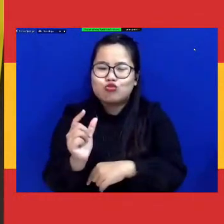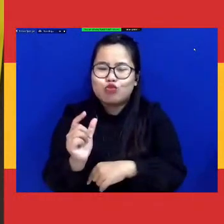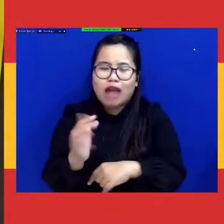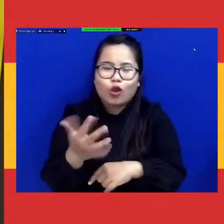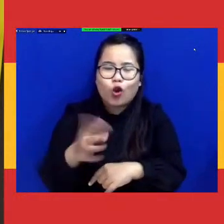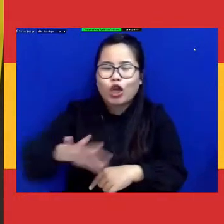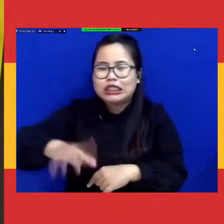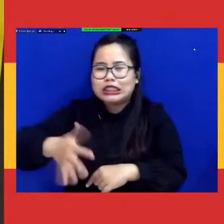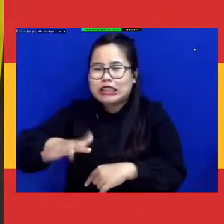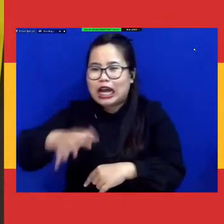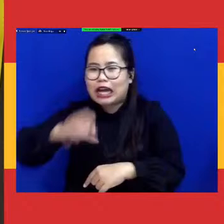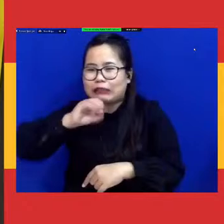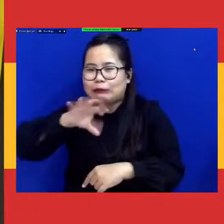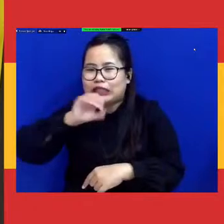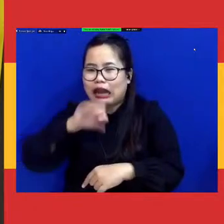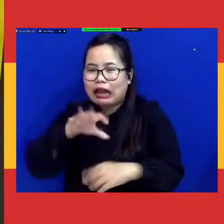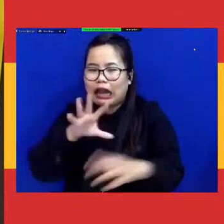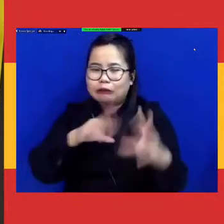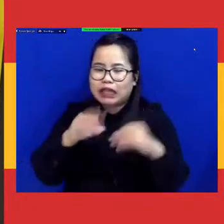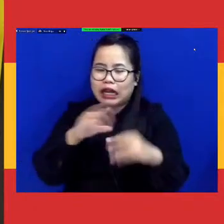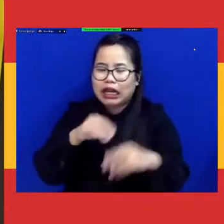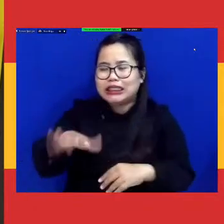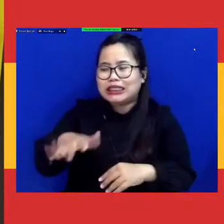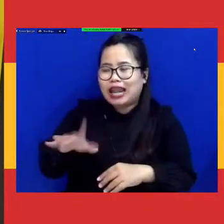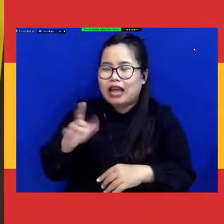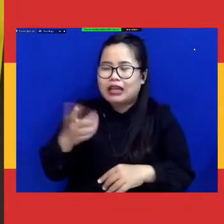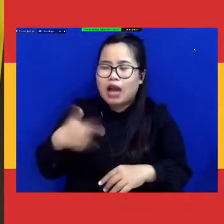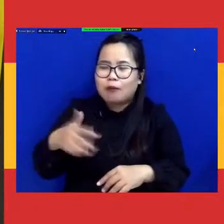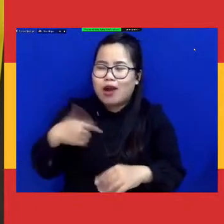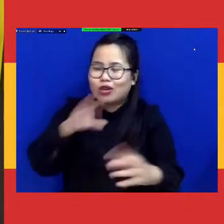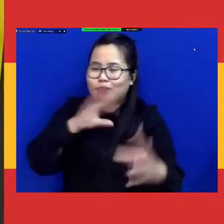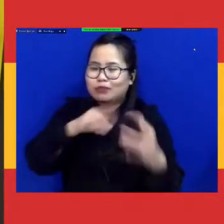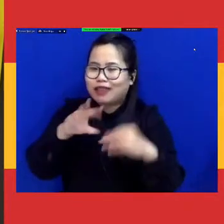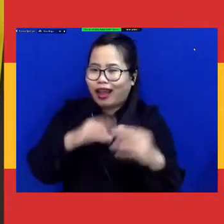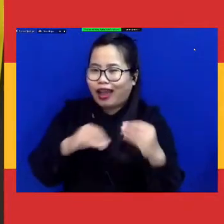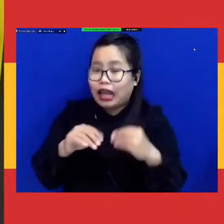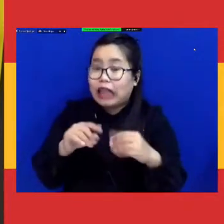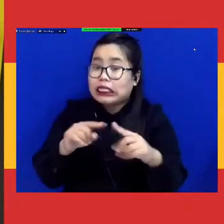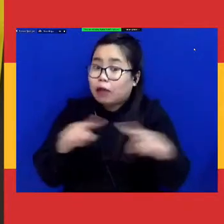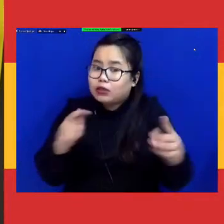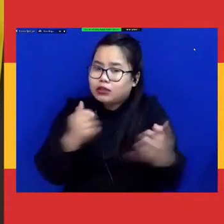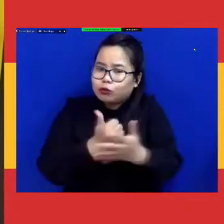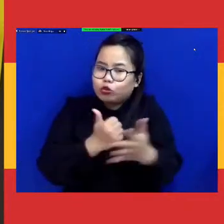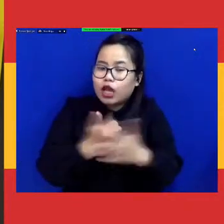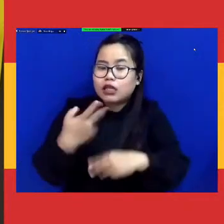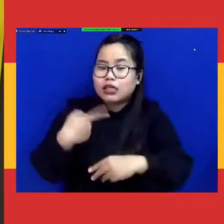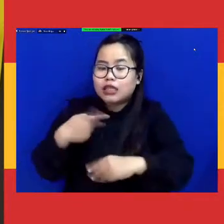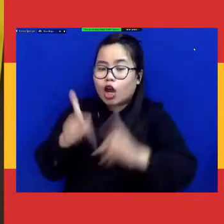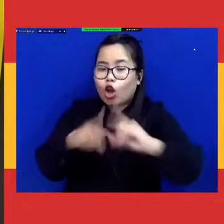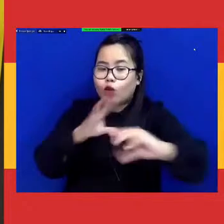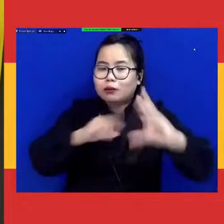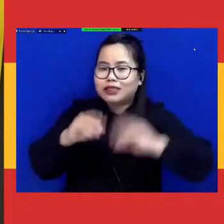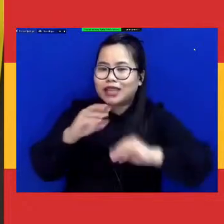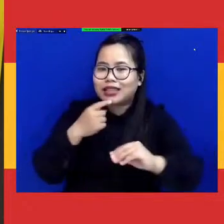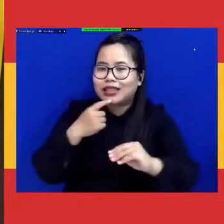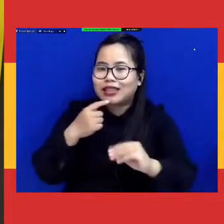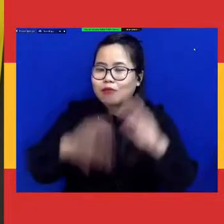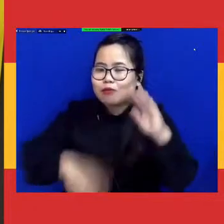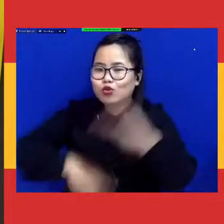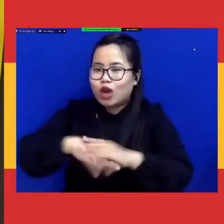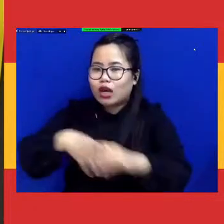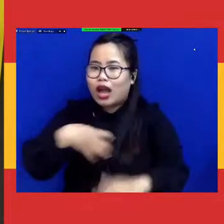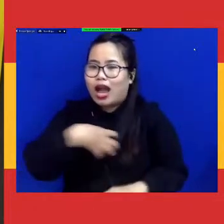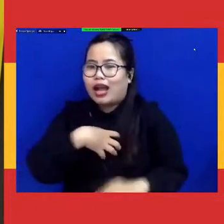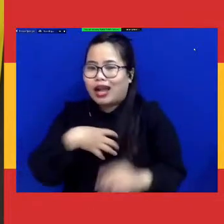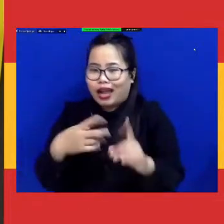untuk dibicarakan, tidak ingin dibicarakan. Padahal sebenarnya ketika kita bicara tentang pemenuhan hak